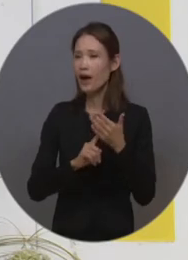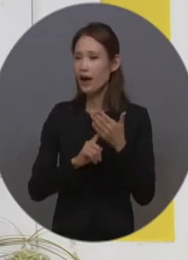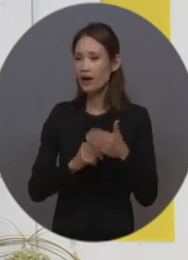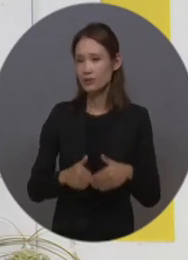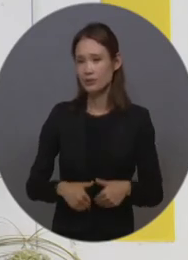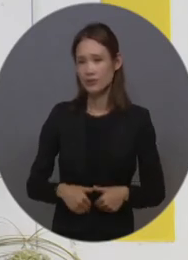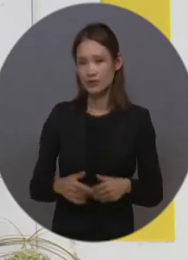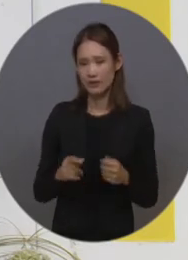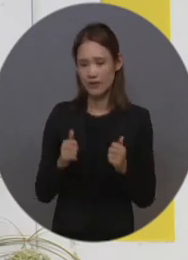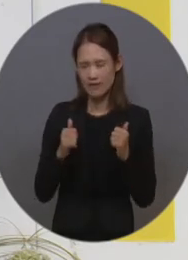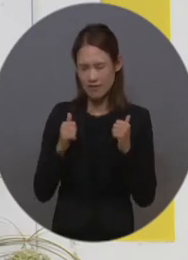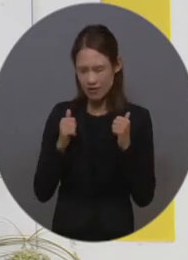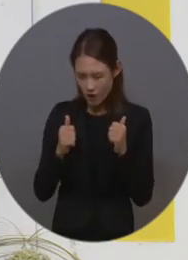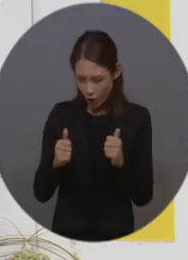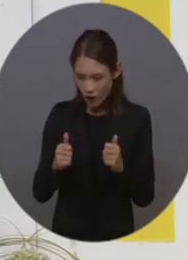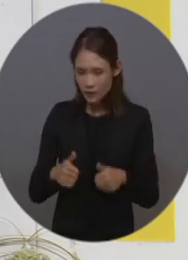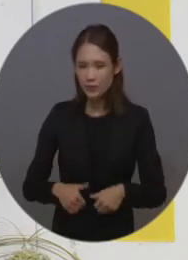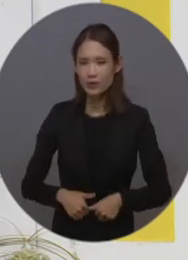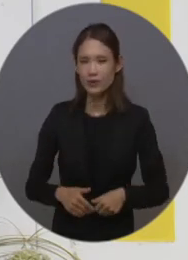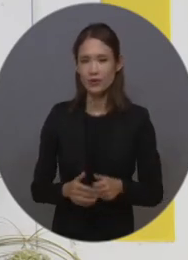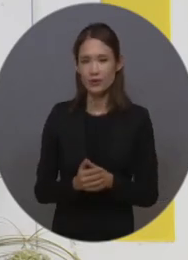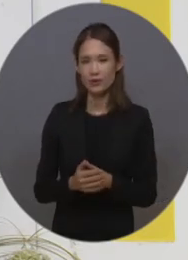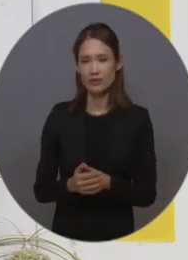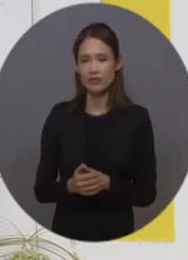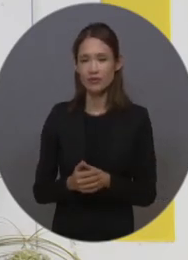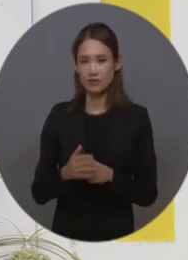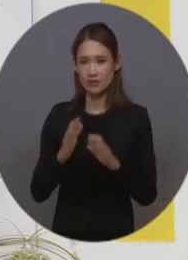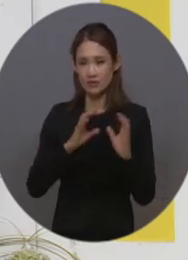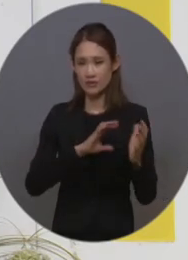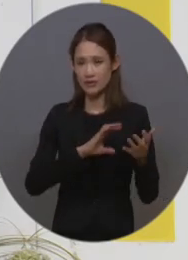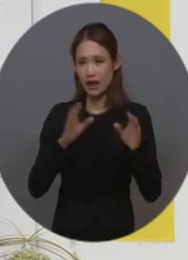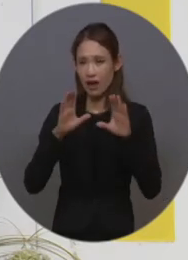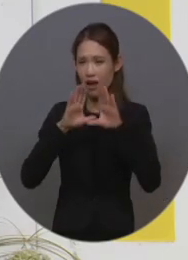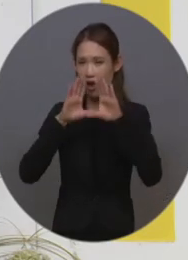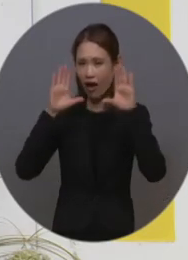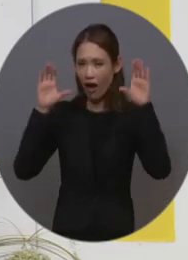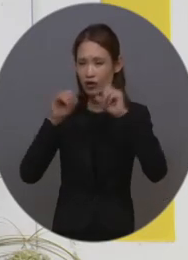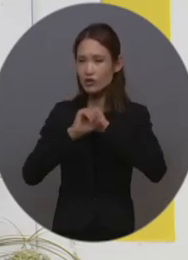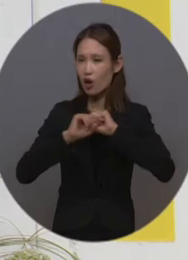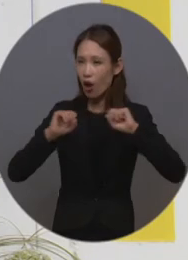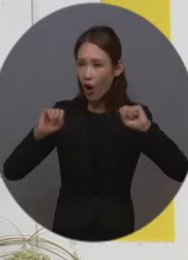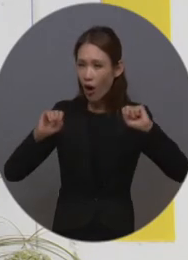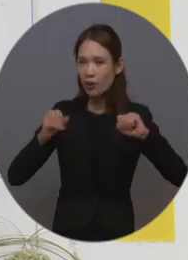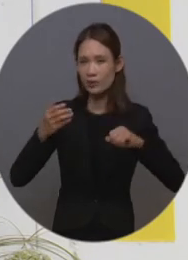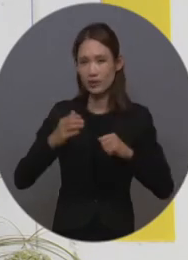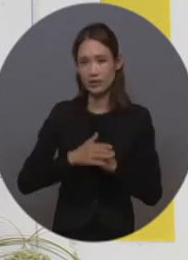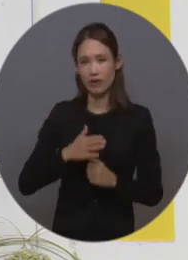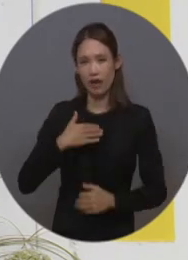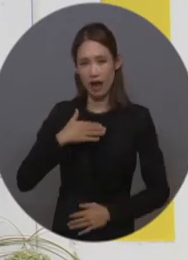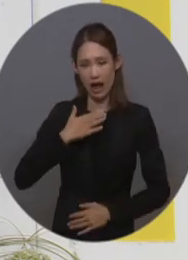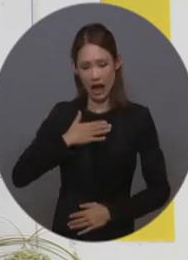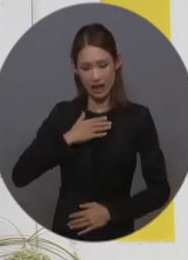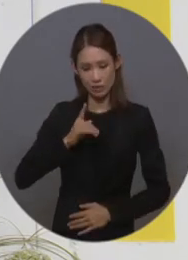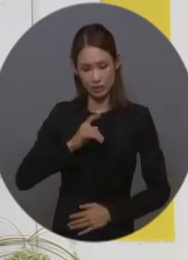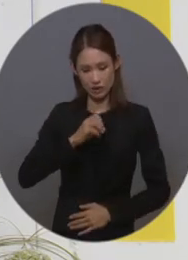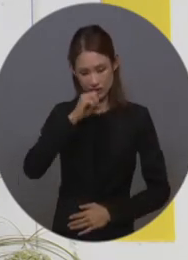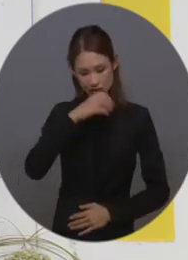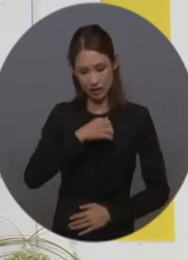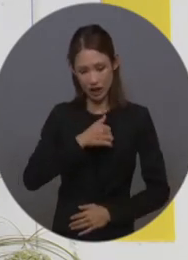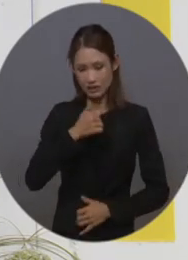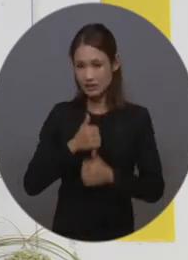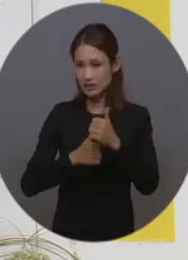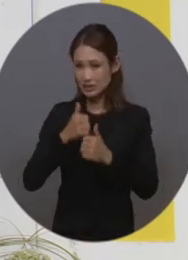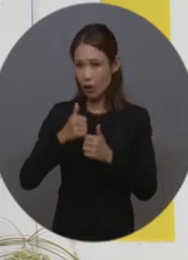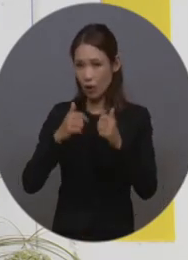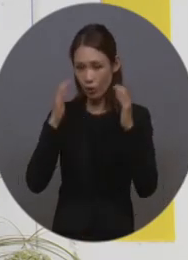이건 정말 내가 열심히 해야 되겠다. 그리고 세계는 넓은데 내가 아는 건 그냥 시험 공부해가지고